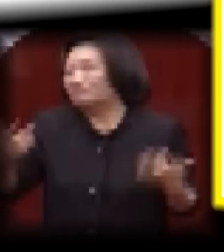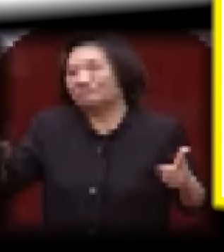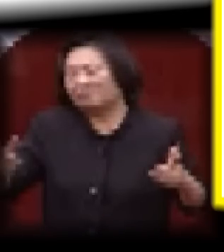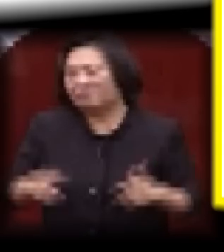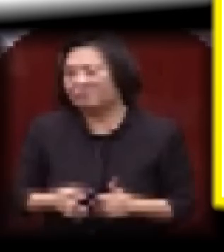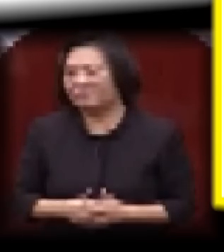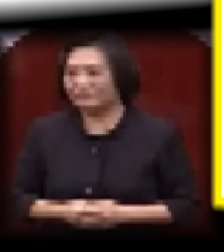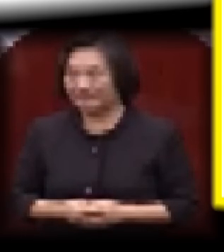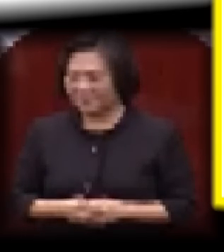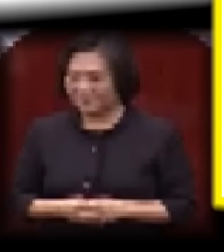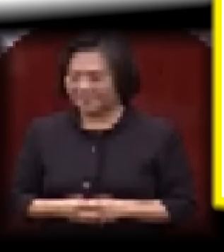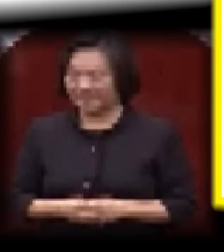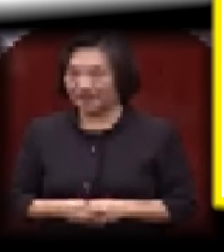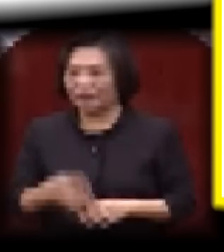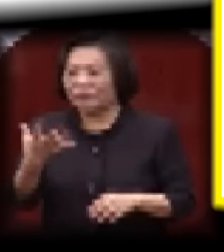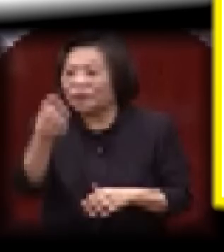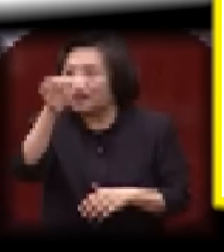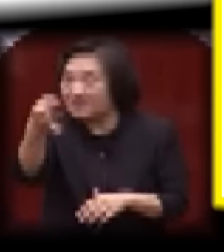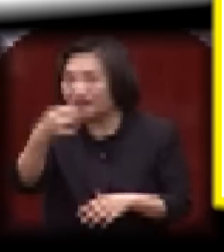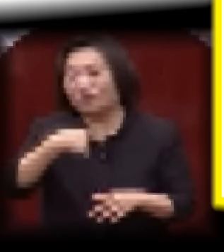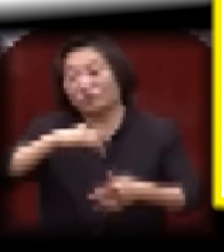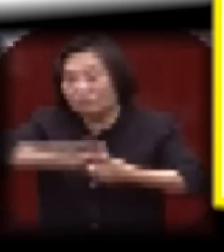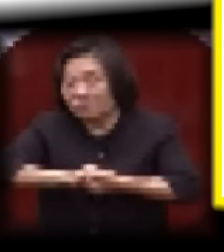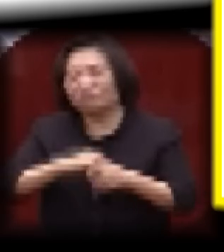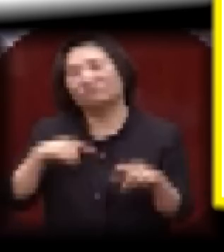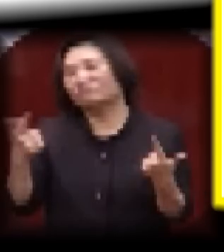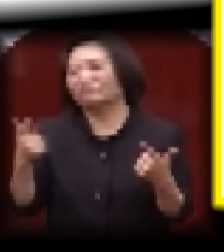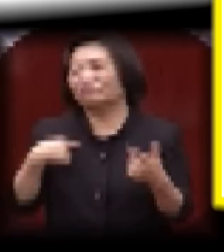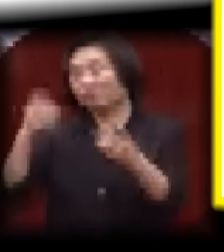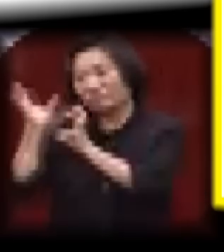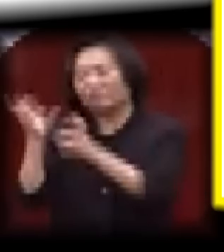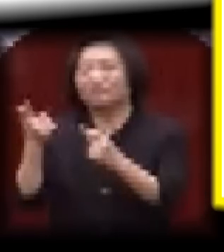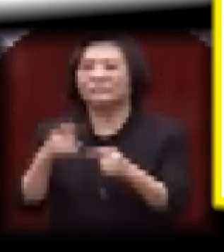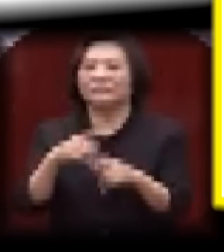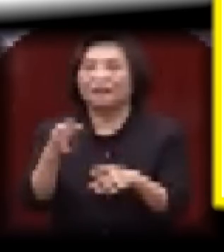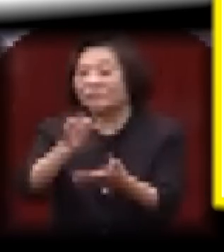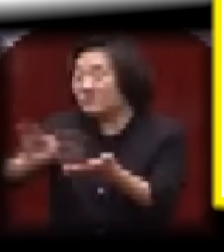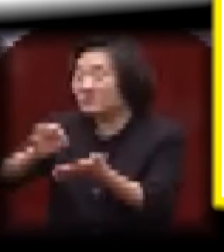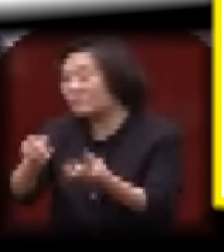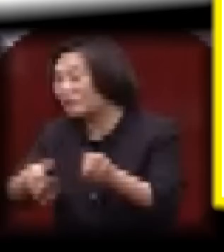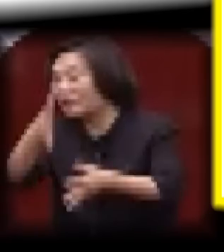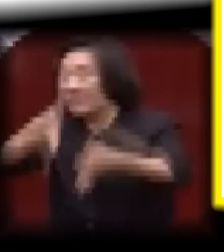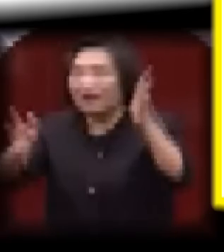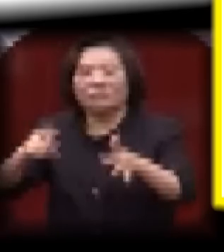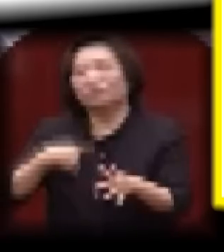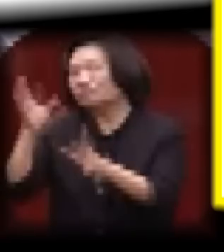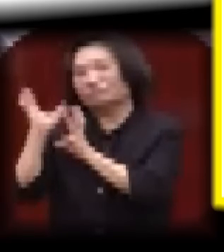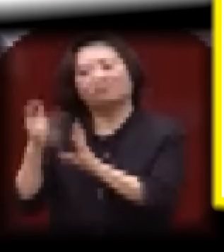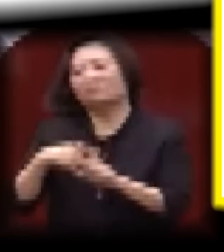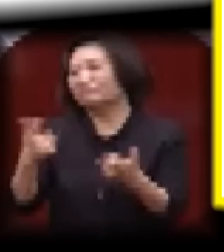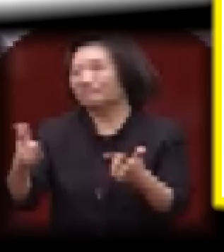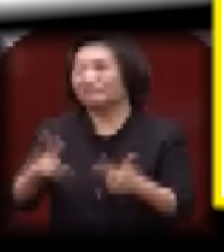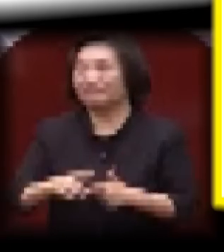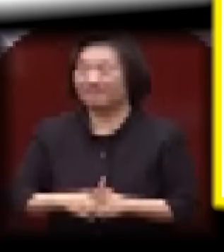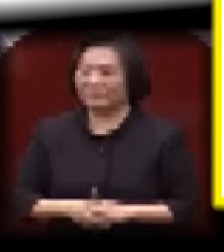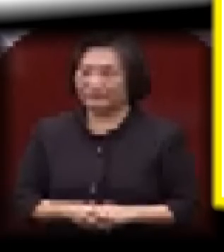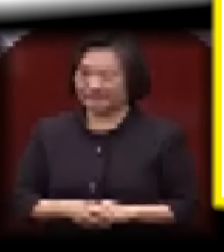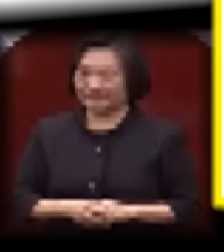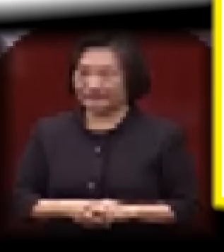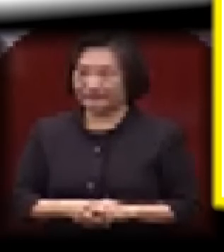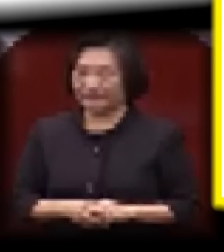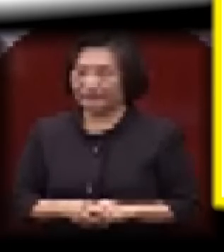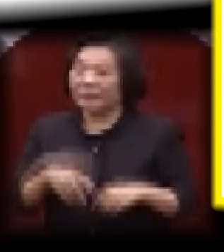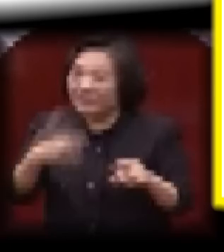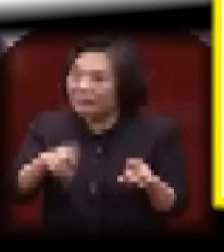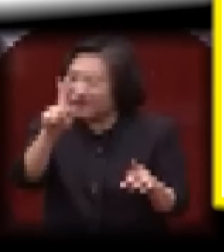那全力军那些也不是我决定的对啊，限高也不是我决定的，反正都盖的。那当然一个问题了